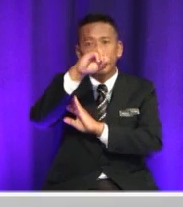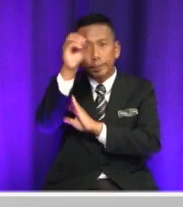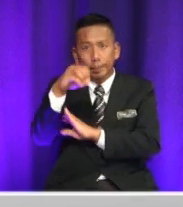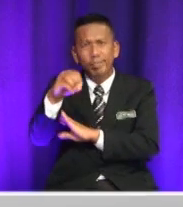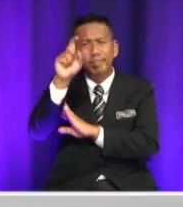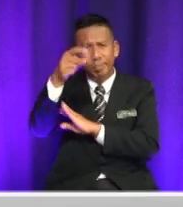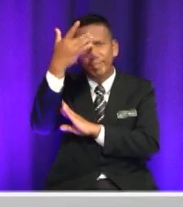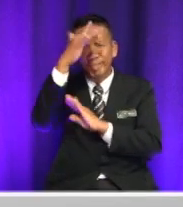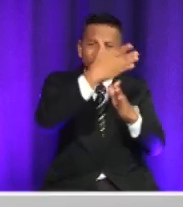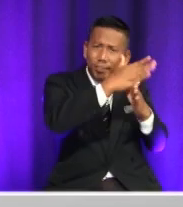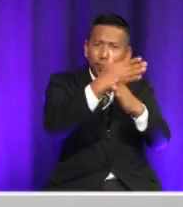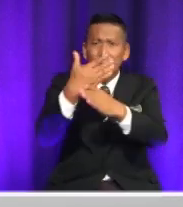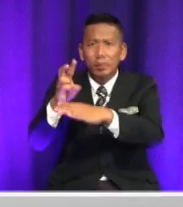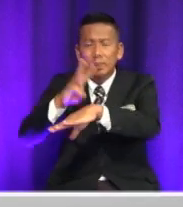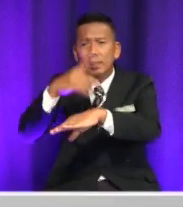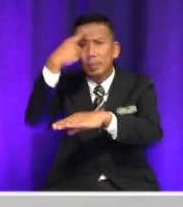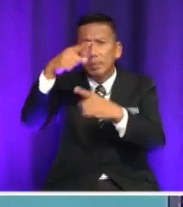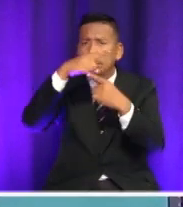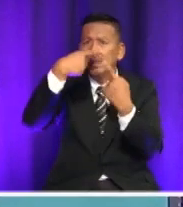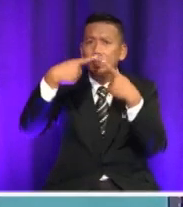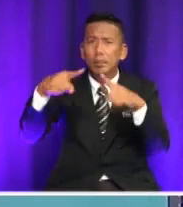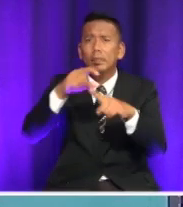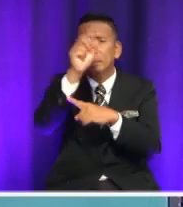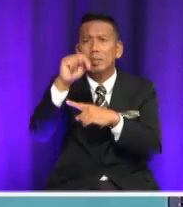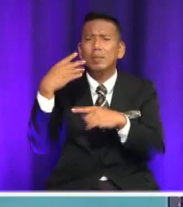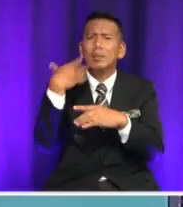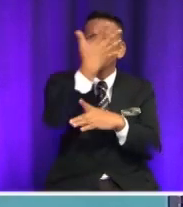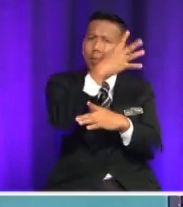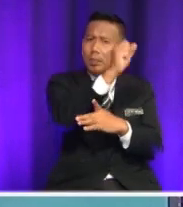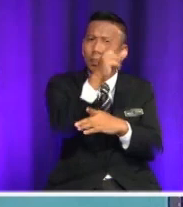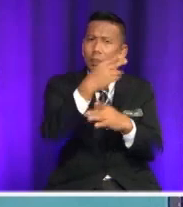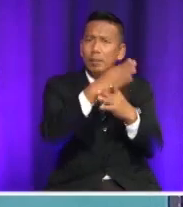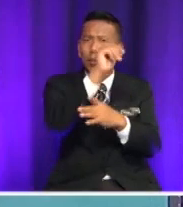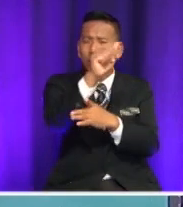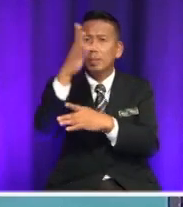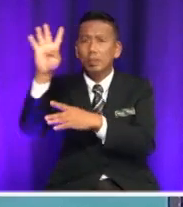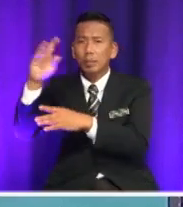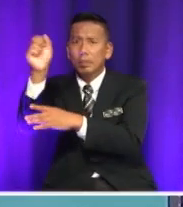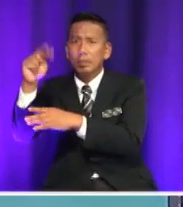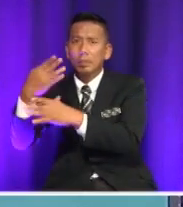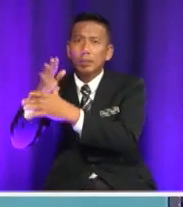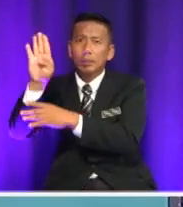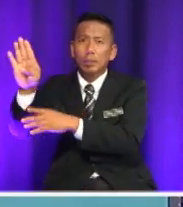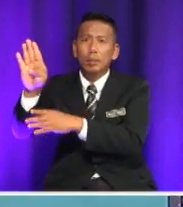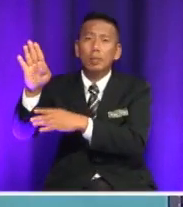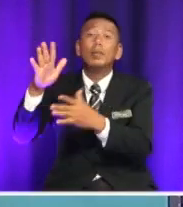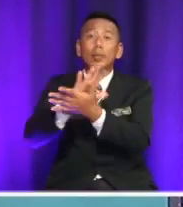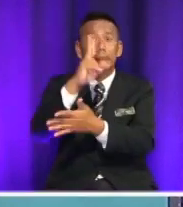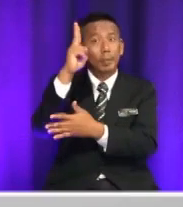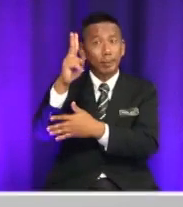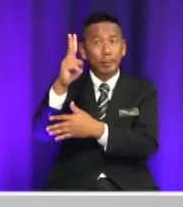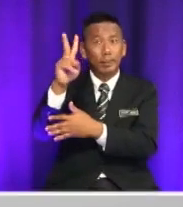kita untuk menjawab nanti ada 15 soal yang bagian B baik ah jadi kita semua pula